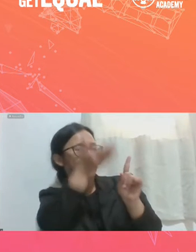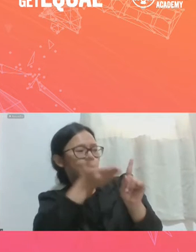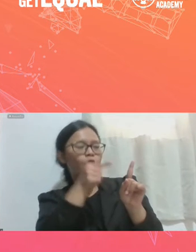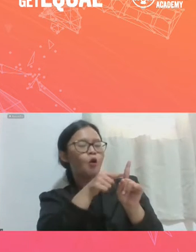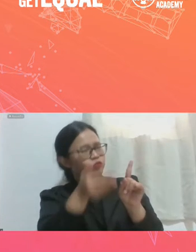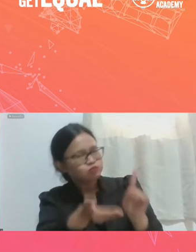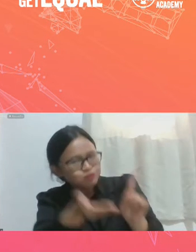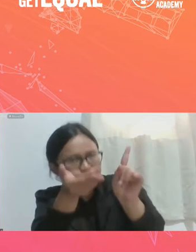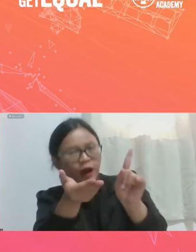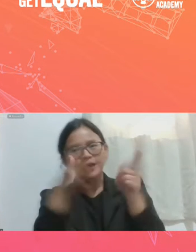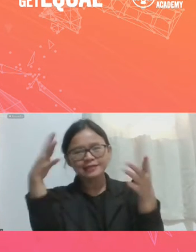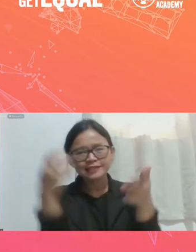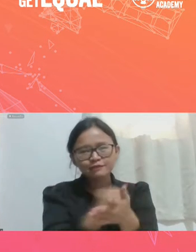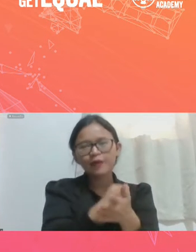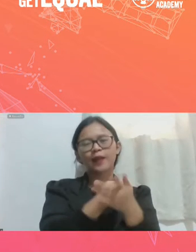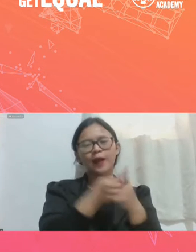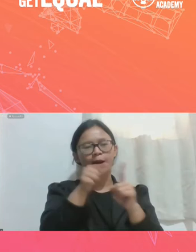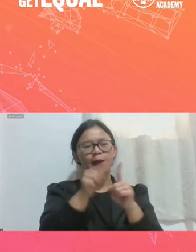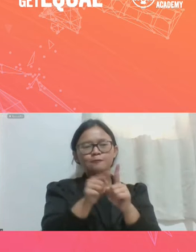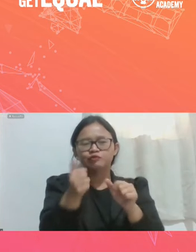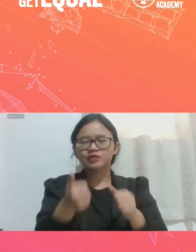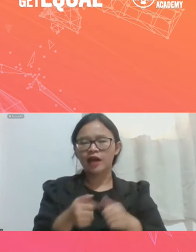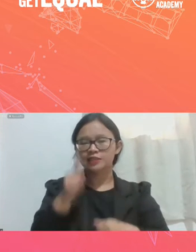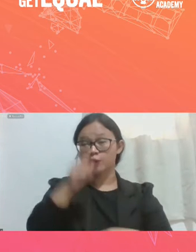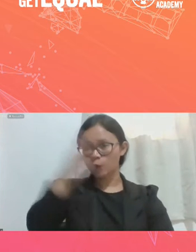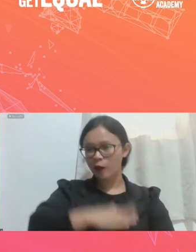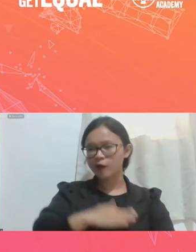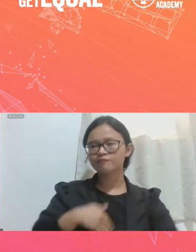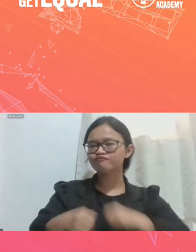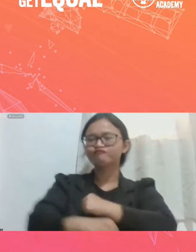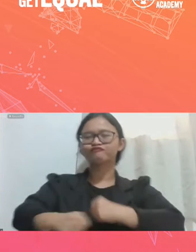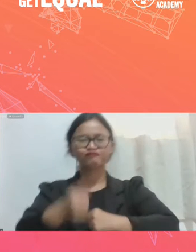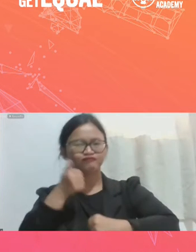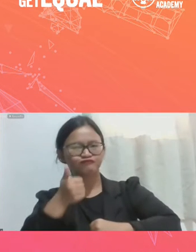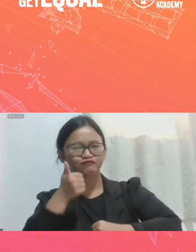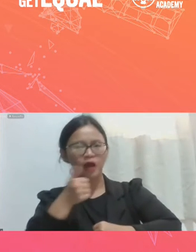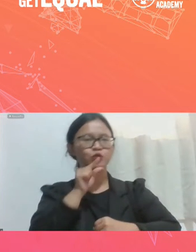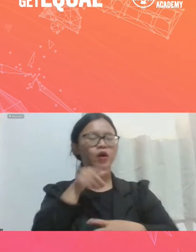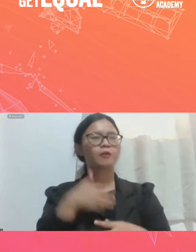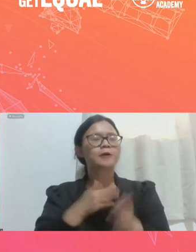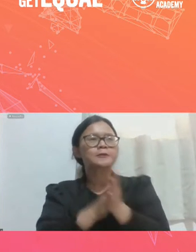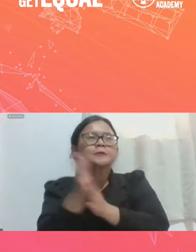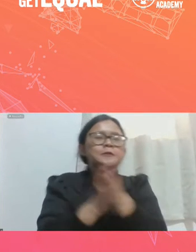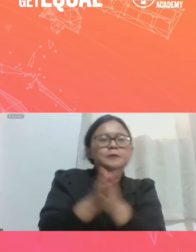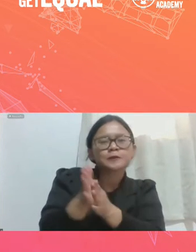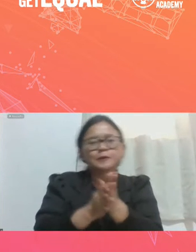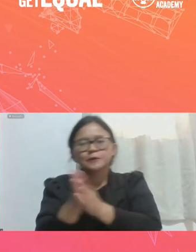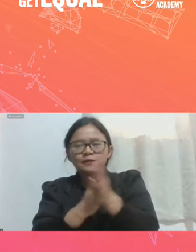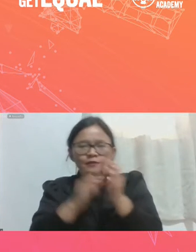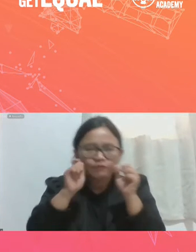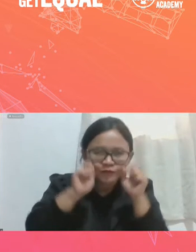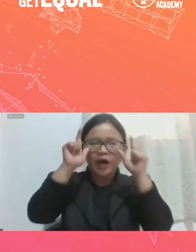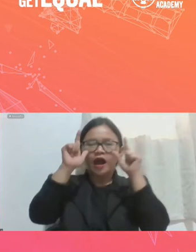untuk menduduki posisi-posisi strategi selama satu hari yang bertujuan untuk menumbuhkan motivasi dan kesadaran